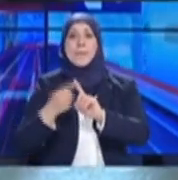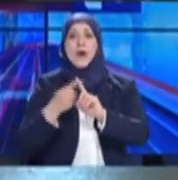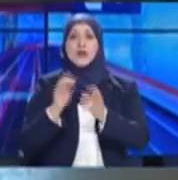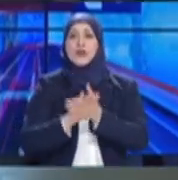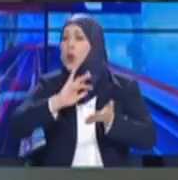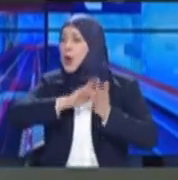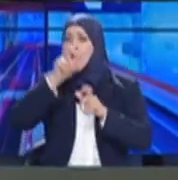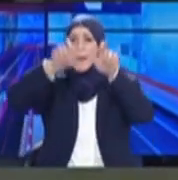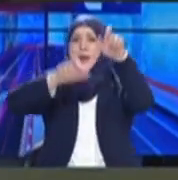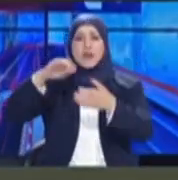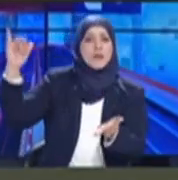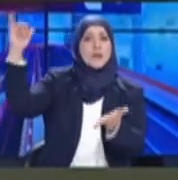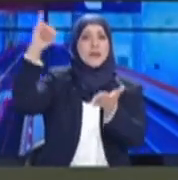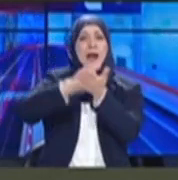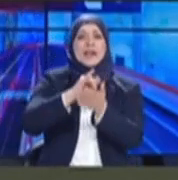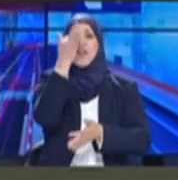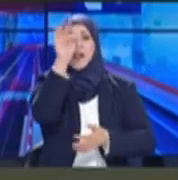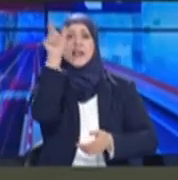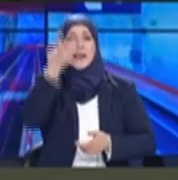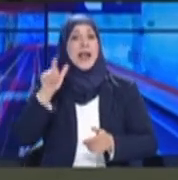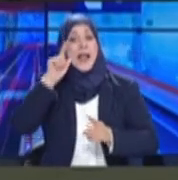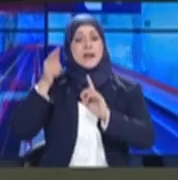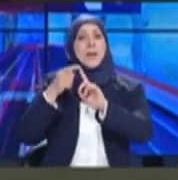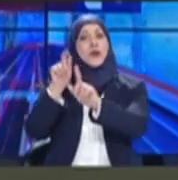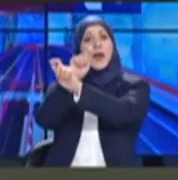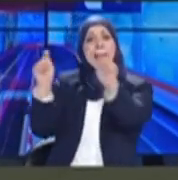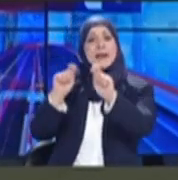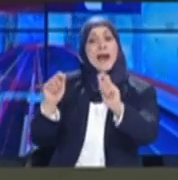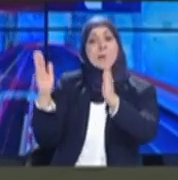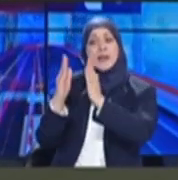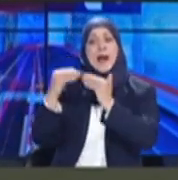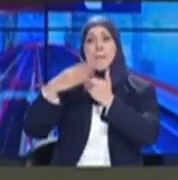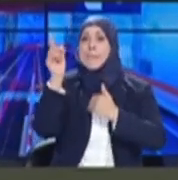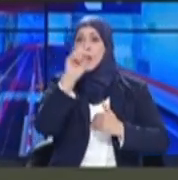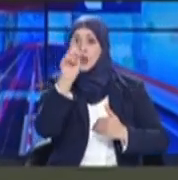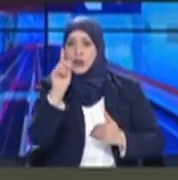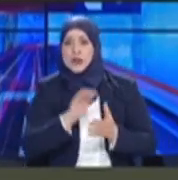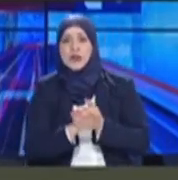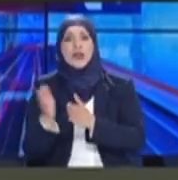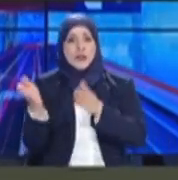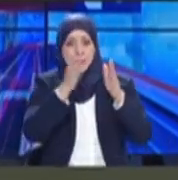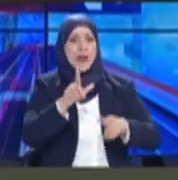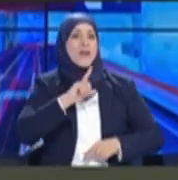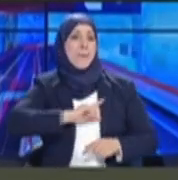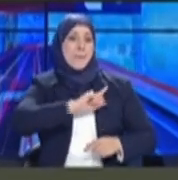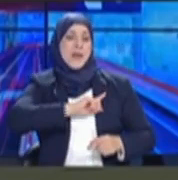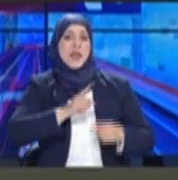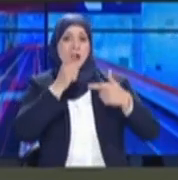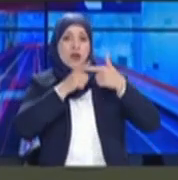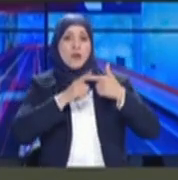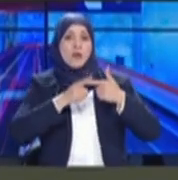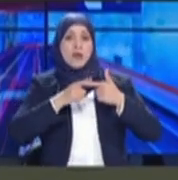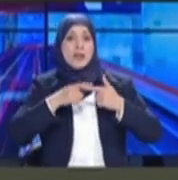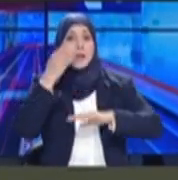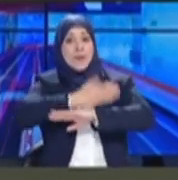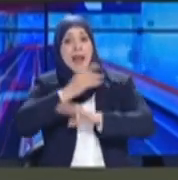العائدين كذلك الامر صراحه الهام في مستوى ولايتي مدنين مع الاسف في ولايه